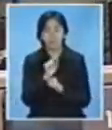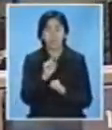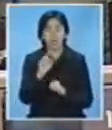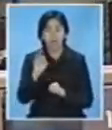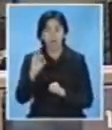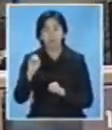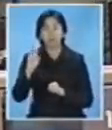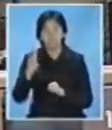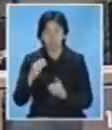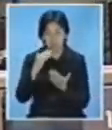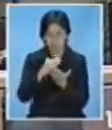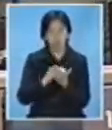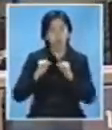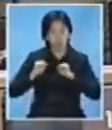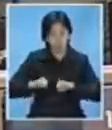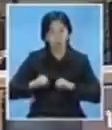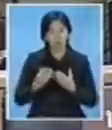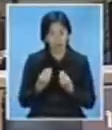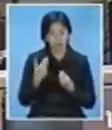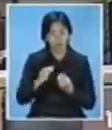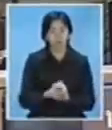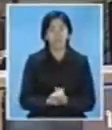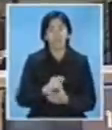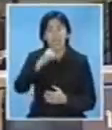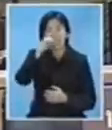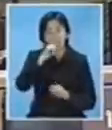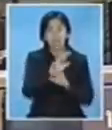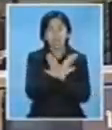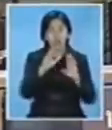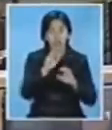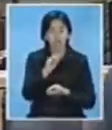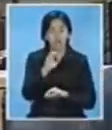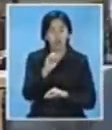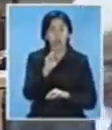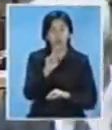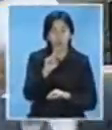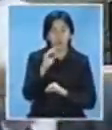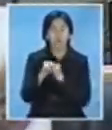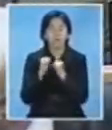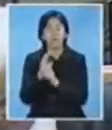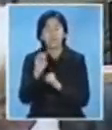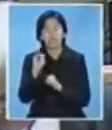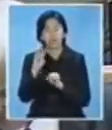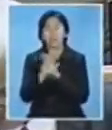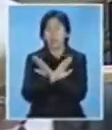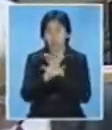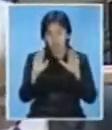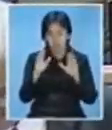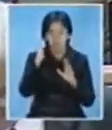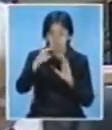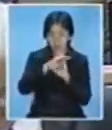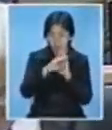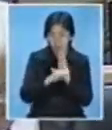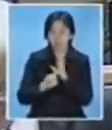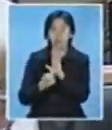านประธานคะตอนนี้น่าจะเป็นโอกาสที่ประเทศไทยจะยกเลิก MOU CC อย่างเป็นทางการและเสนอกรอบข้อตก